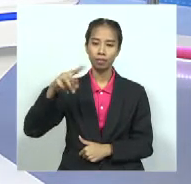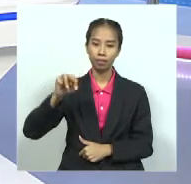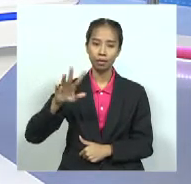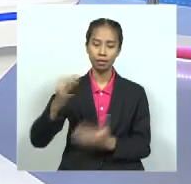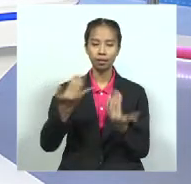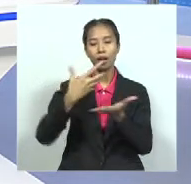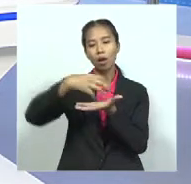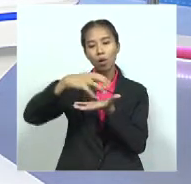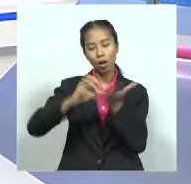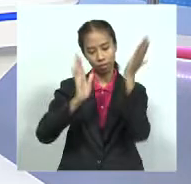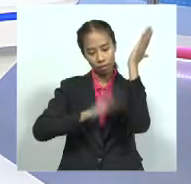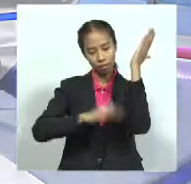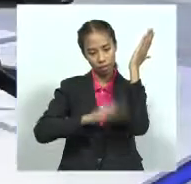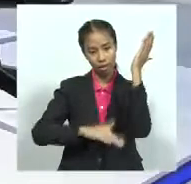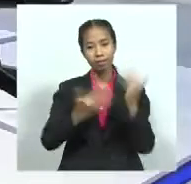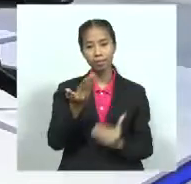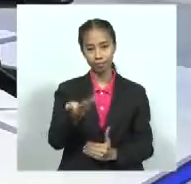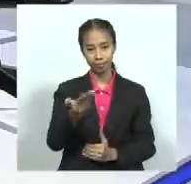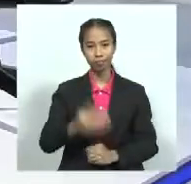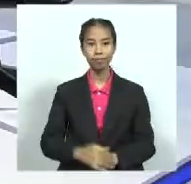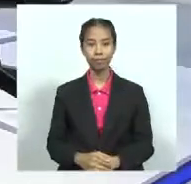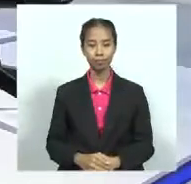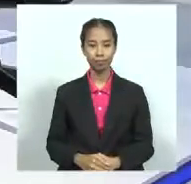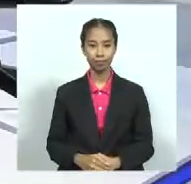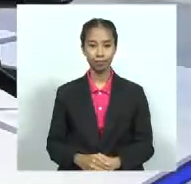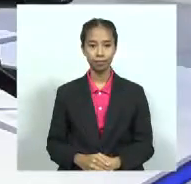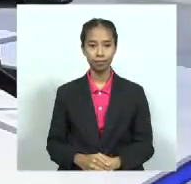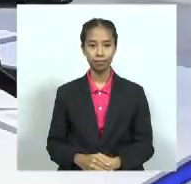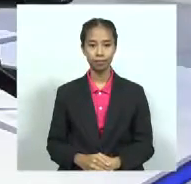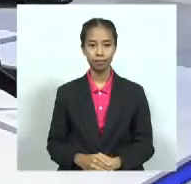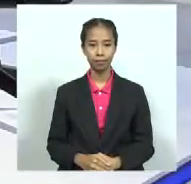าลนครศรีธรรมราชค่ะเชิญค่ะคุณปิ่นมณีคะ